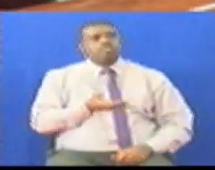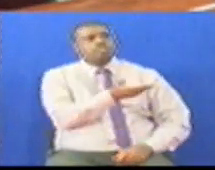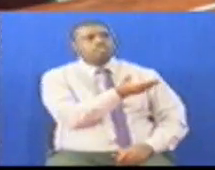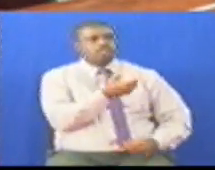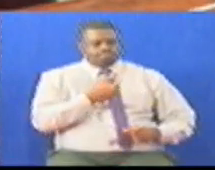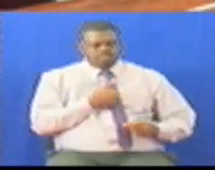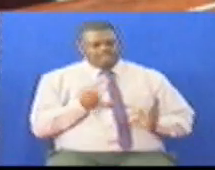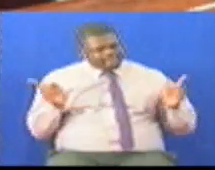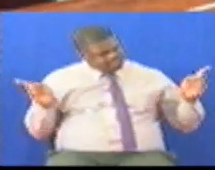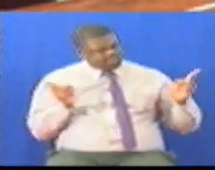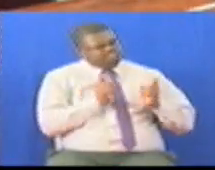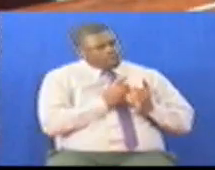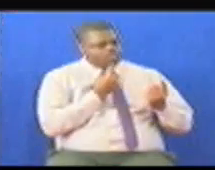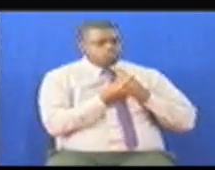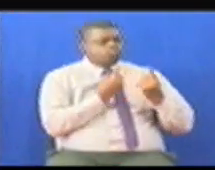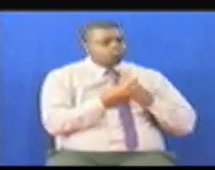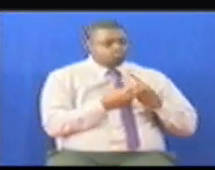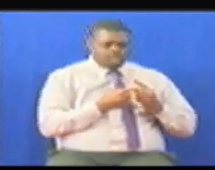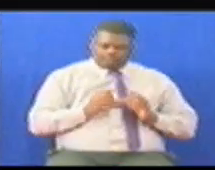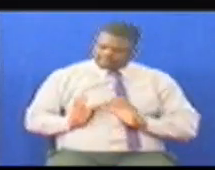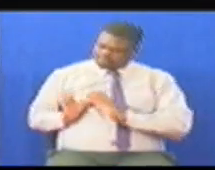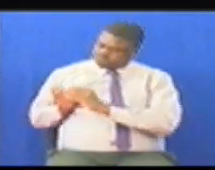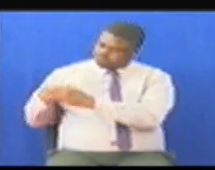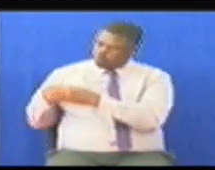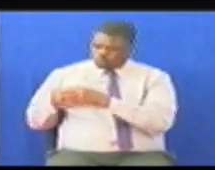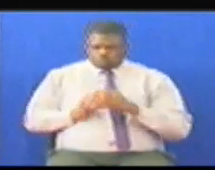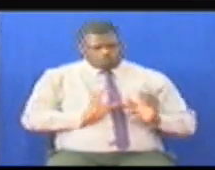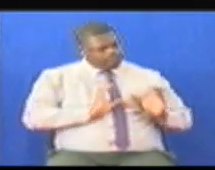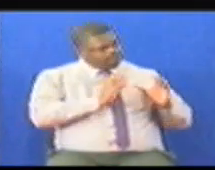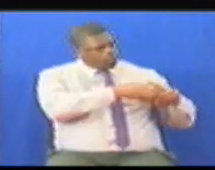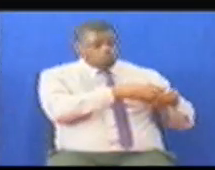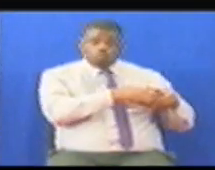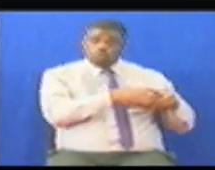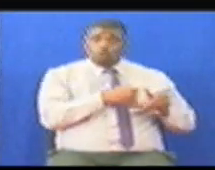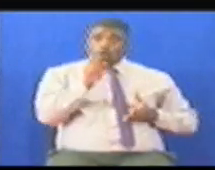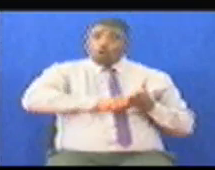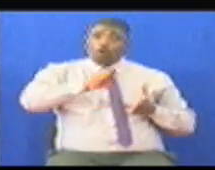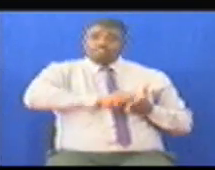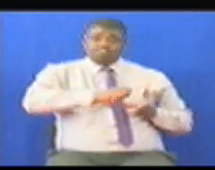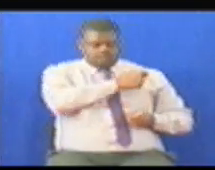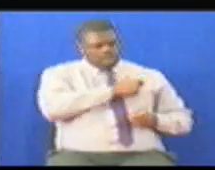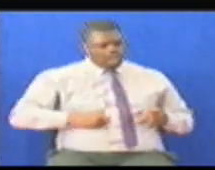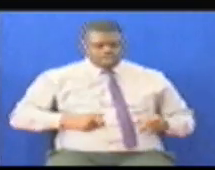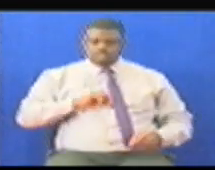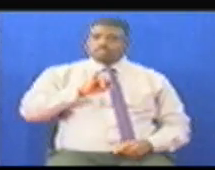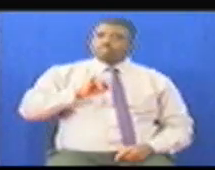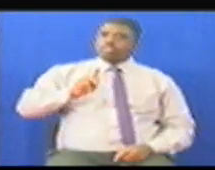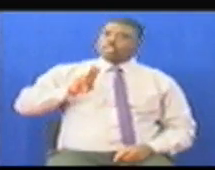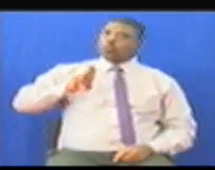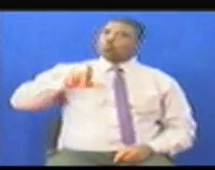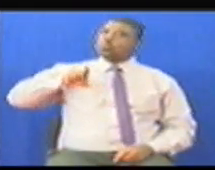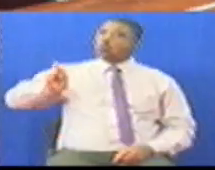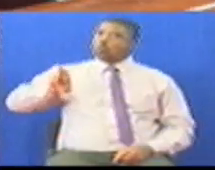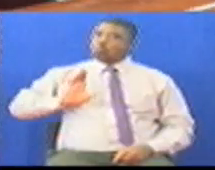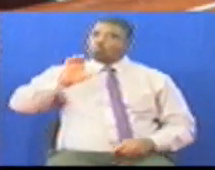nitaongea kwa kifupi sana kwa haya mafungu kutokana na muda tulionao. Ofisi ya Rais Ikulu katika mwaka